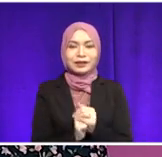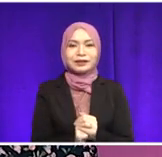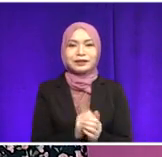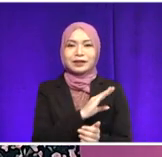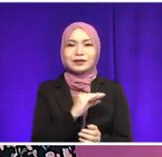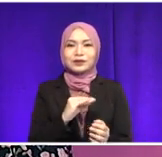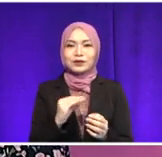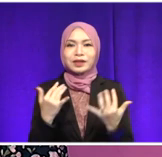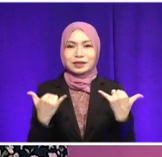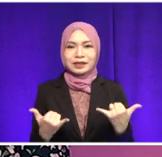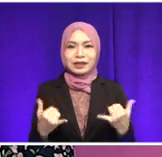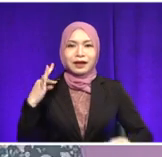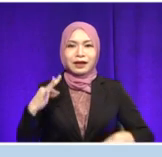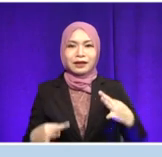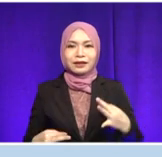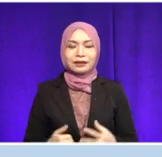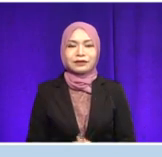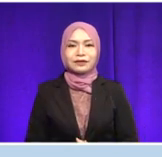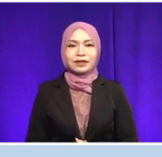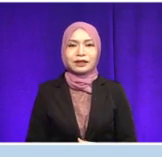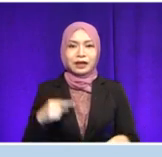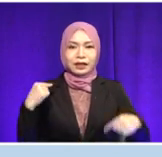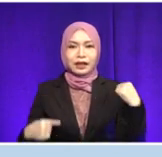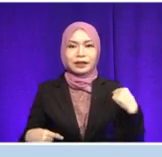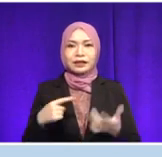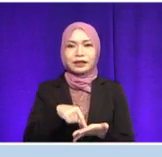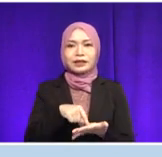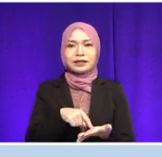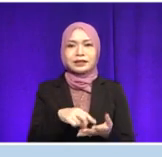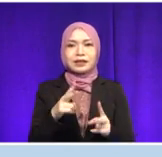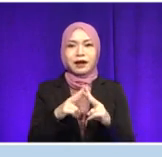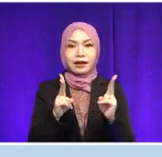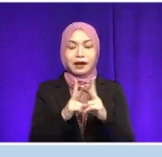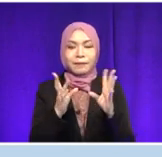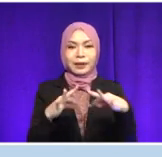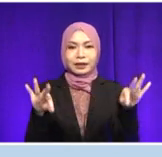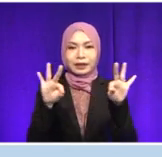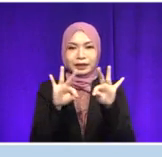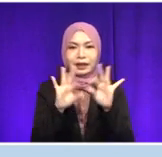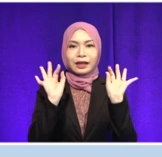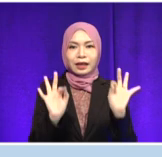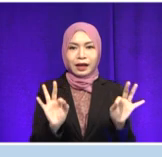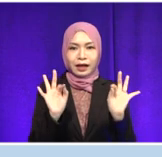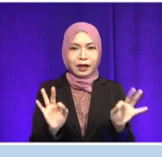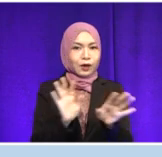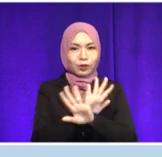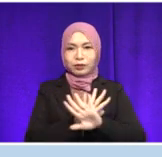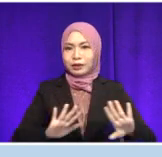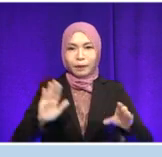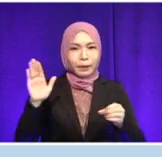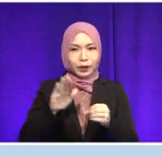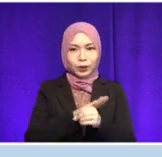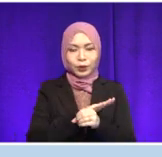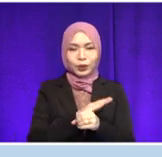style atau Gayo ini memang sangat penting sebab kalau kita tidak memenuhi kehendak